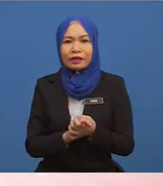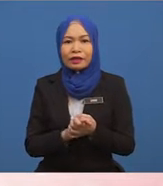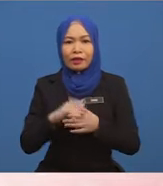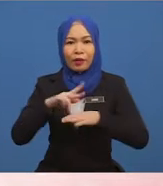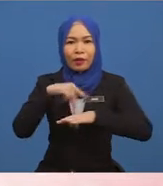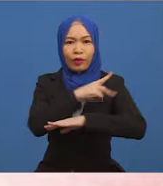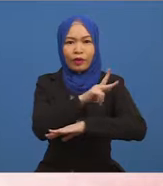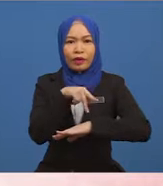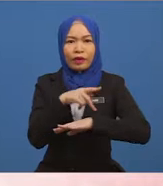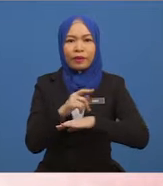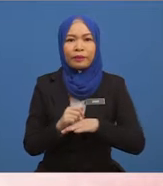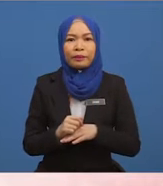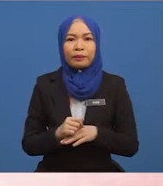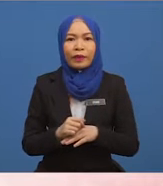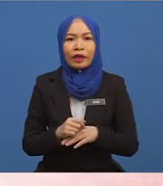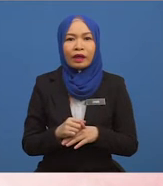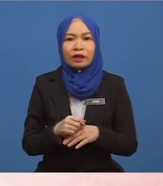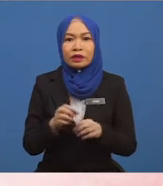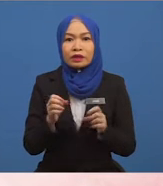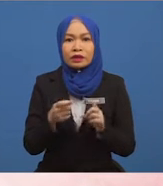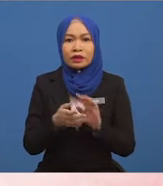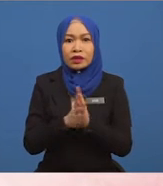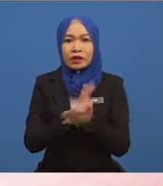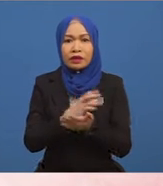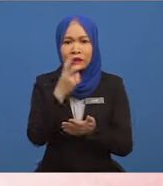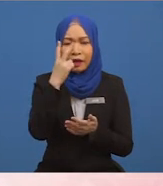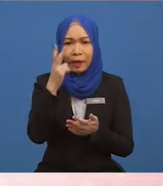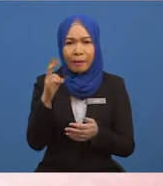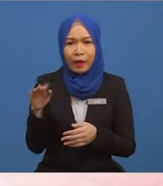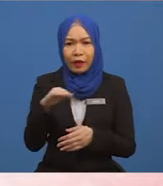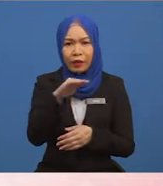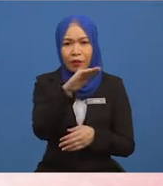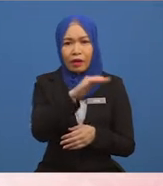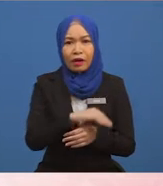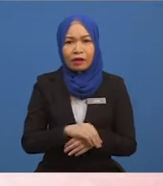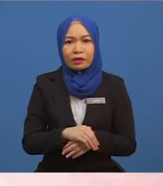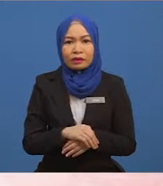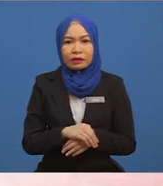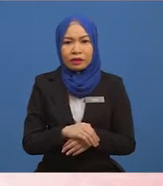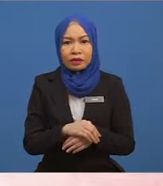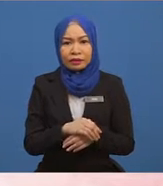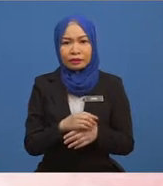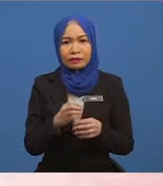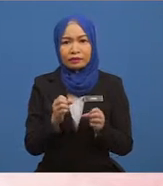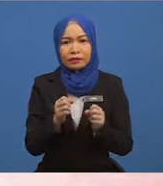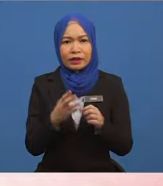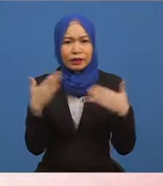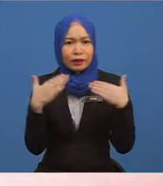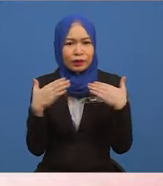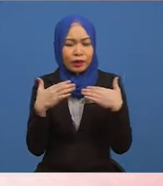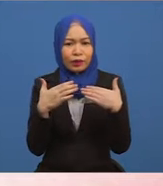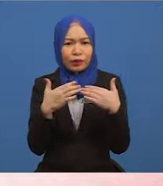Respirasi aerob adalah proses penguraian glukosa dalam kehadiran oksigen